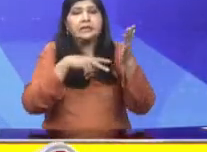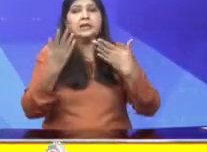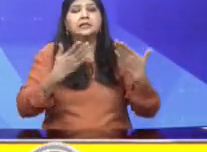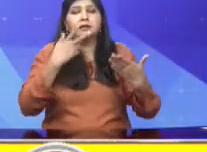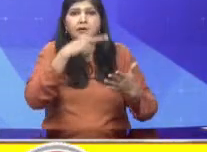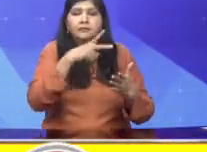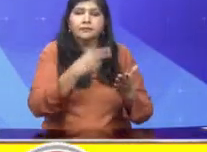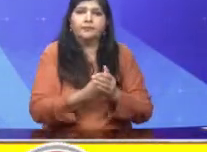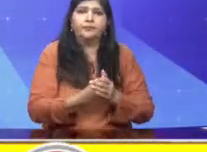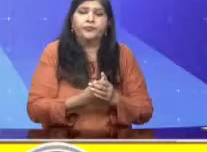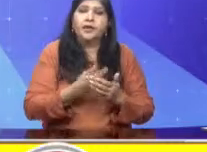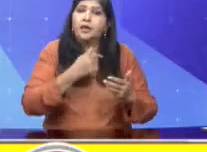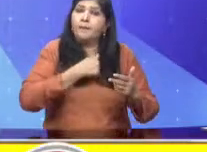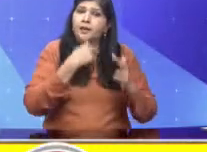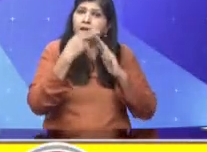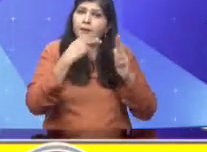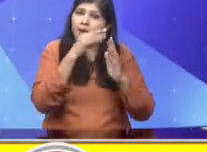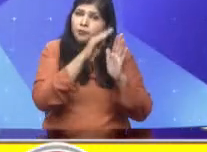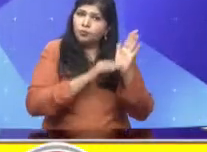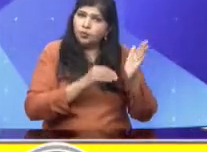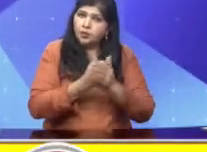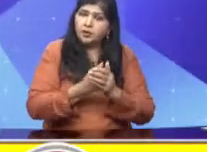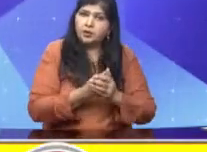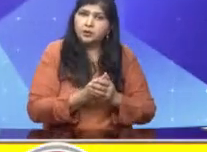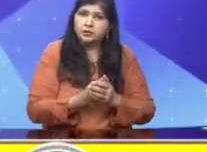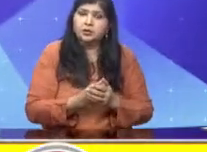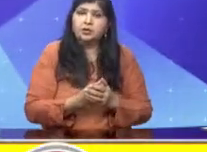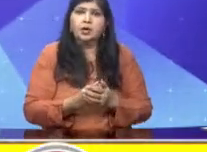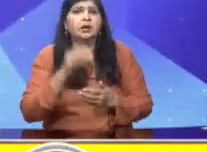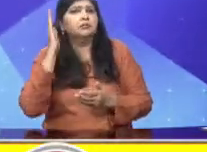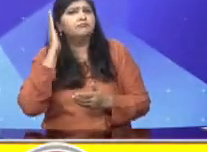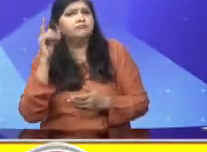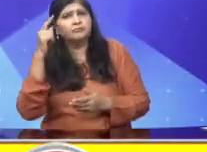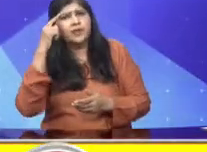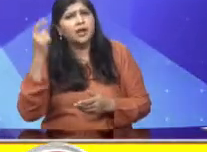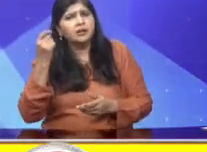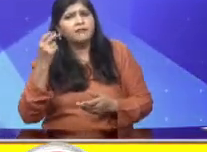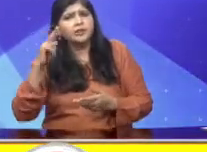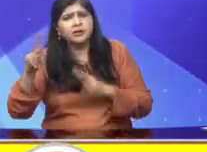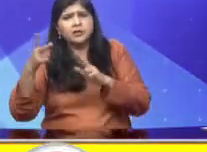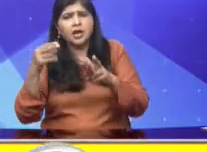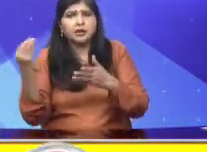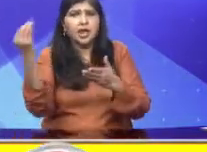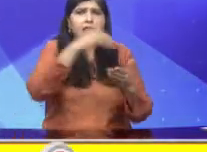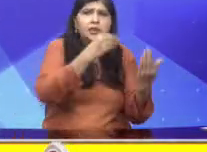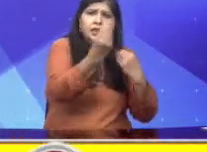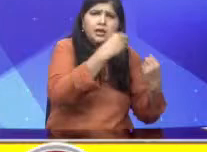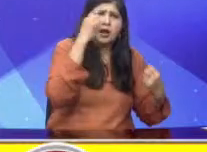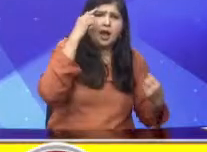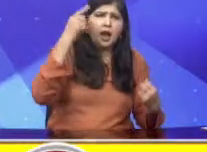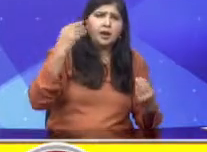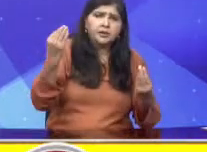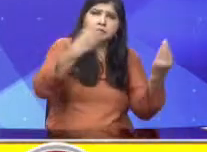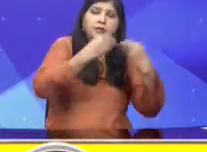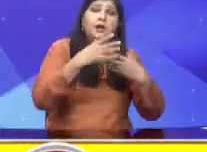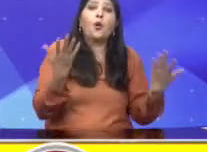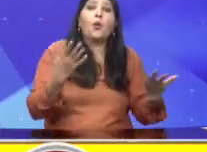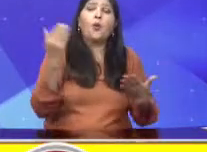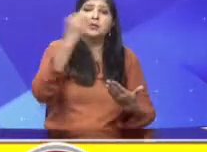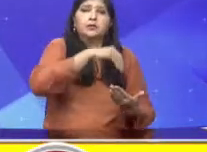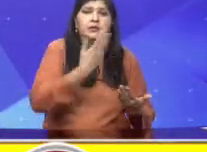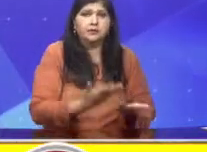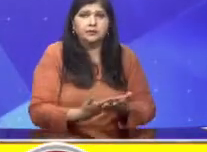देखा गया कि मन की बात के लिए संदेश और सुझाव भेजने वालों में प्रमुक्त ह कौन लोग है